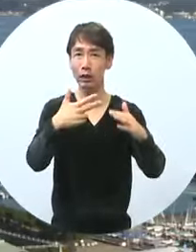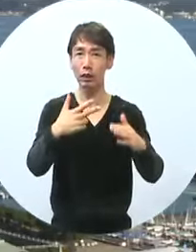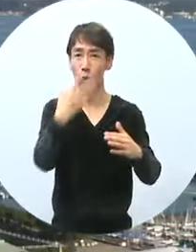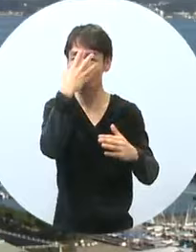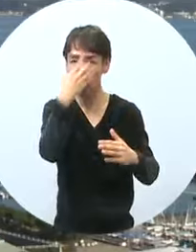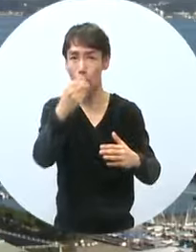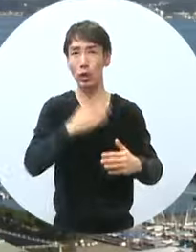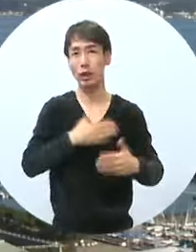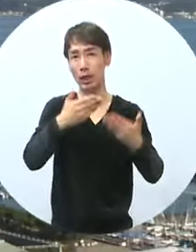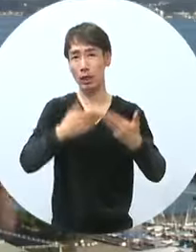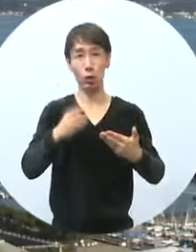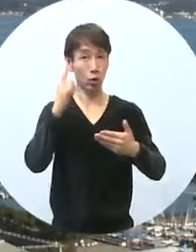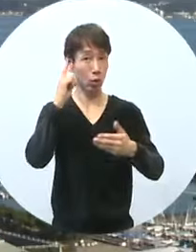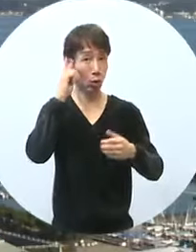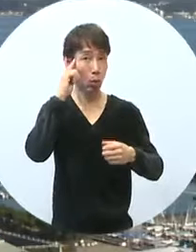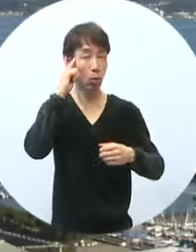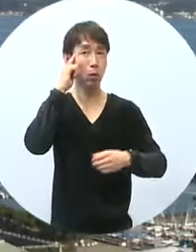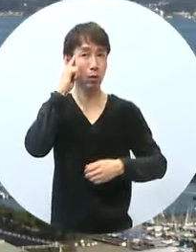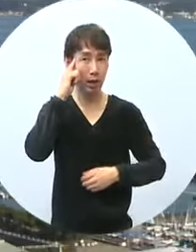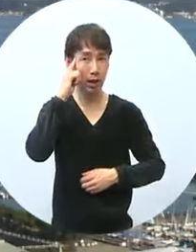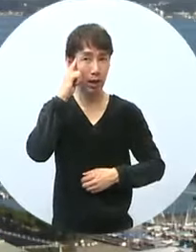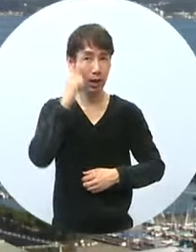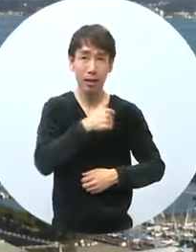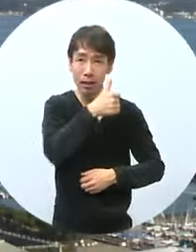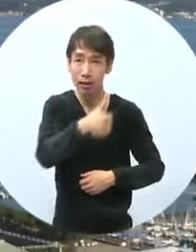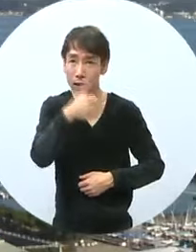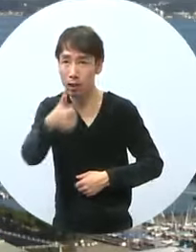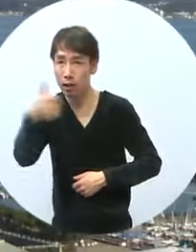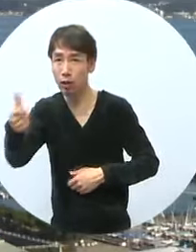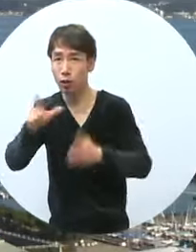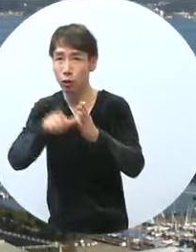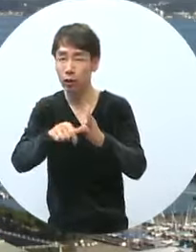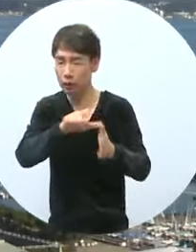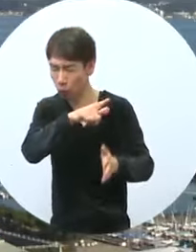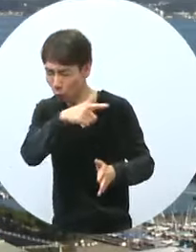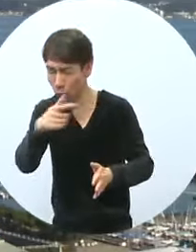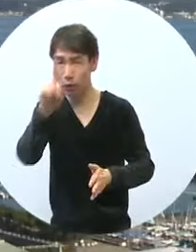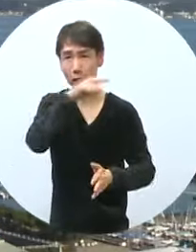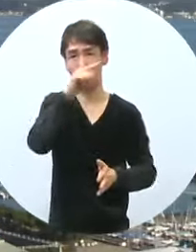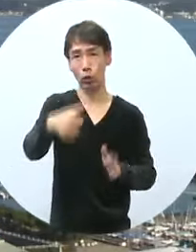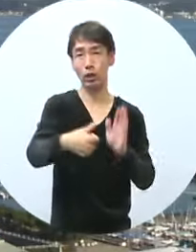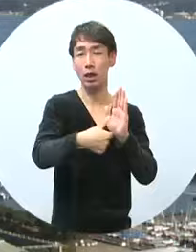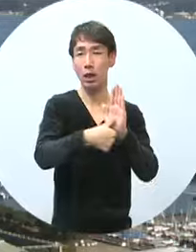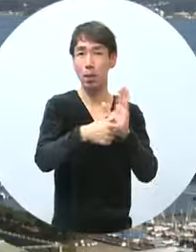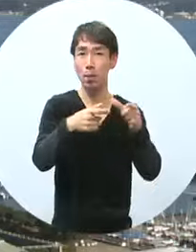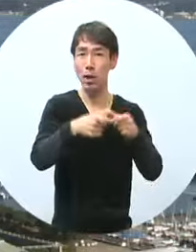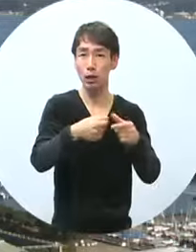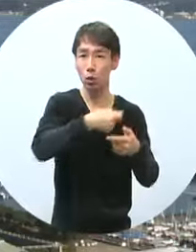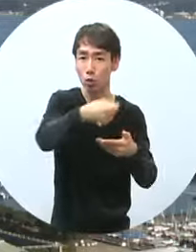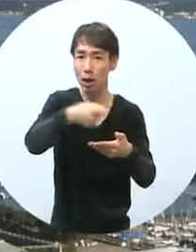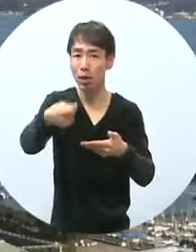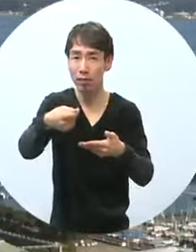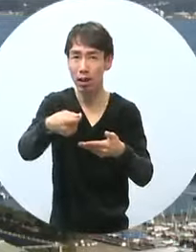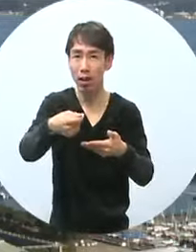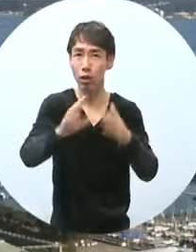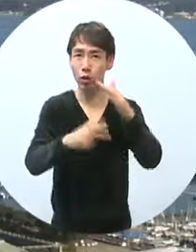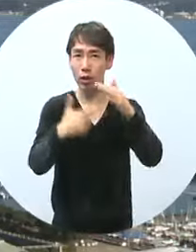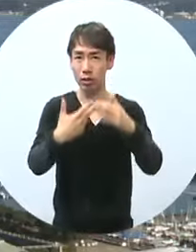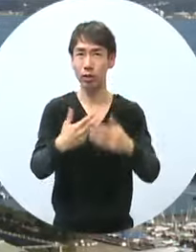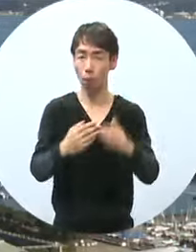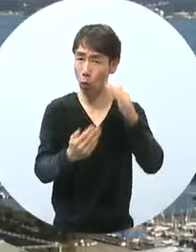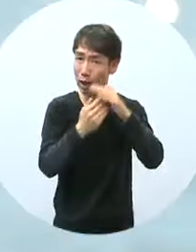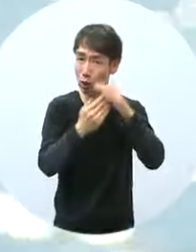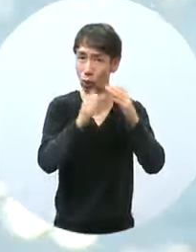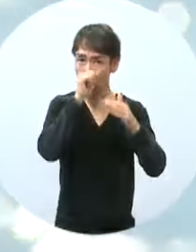、地方にお仕事に行った際には、いろんな方に名刺を配ってですね、藤沢最高だよというふうにアピールをしております。は